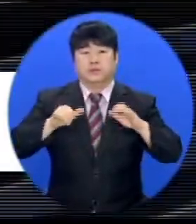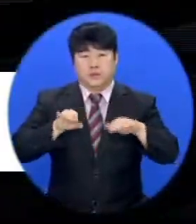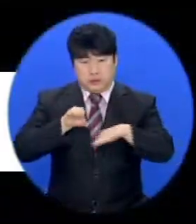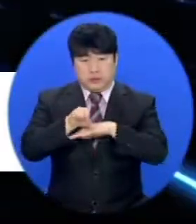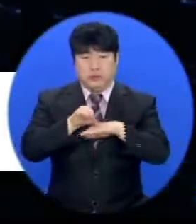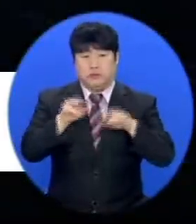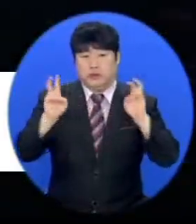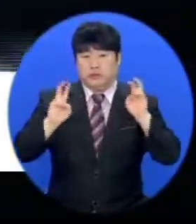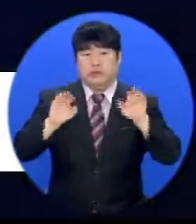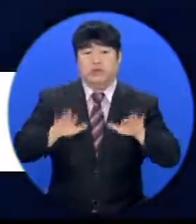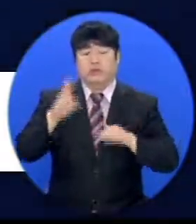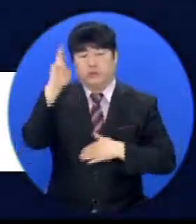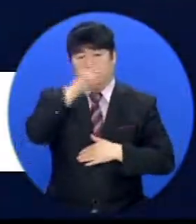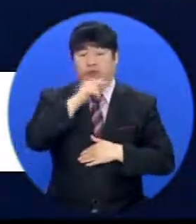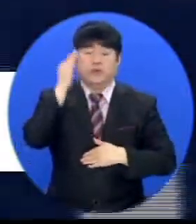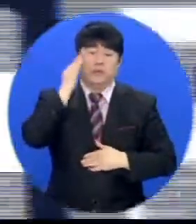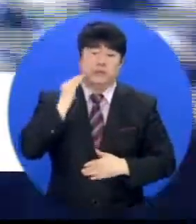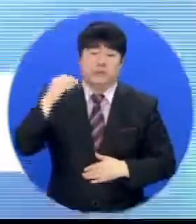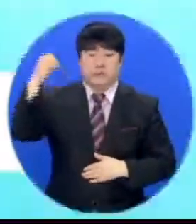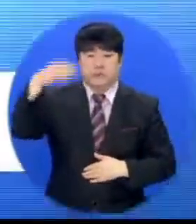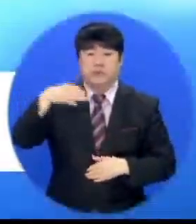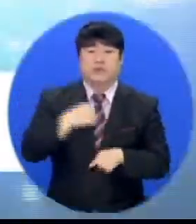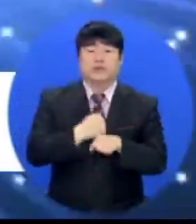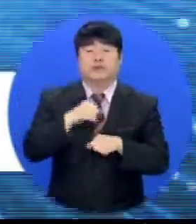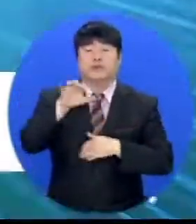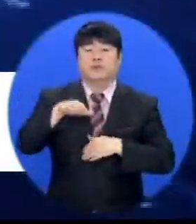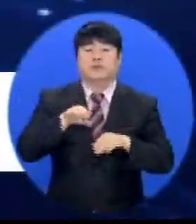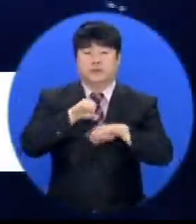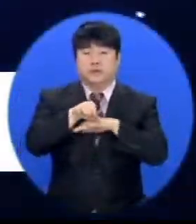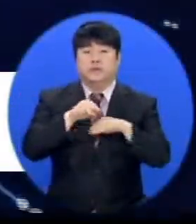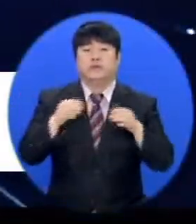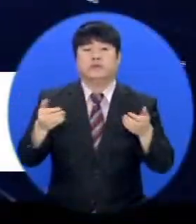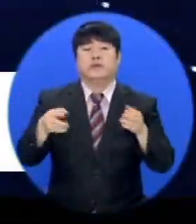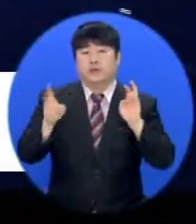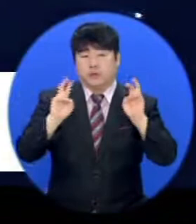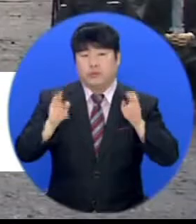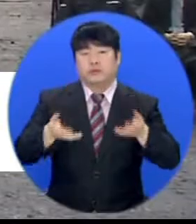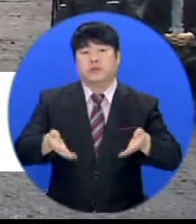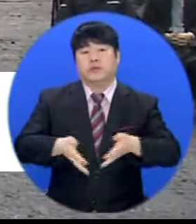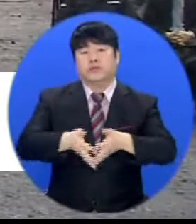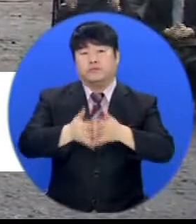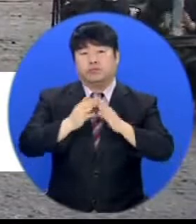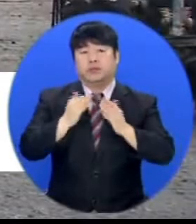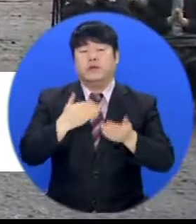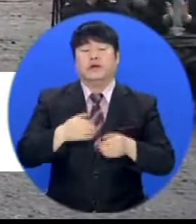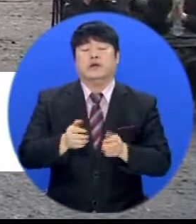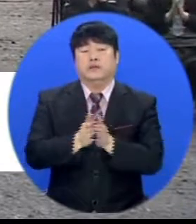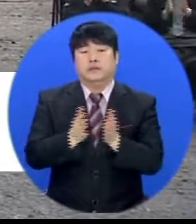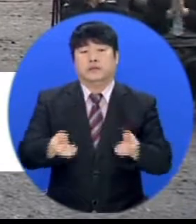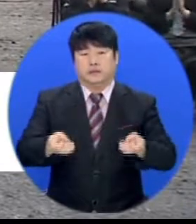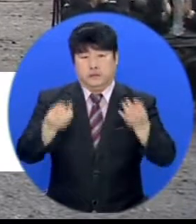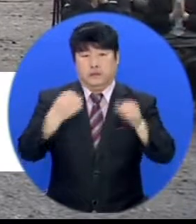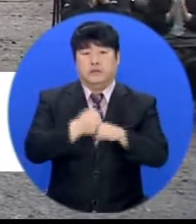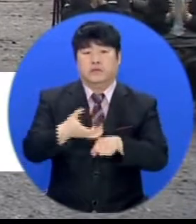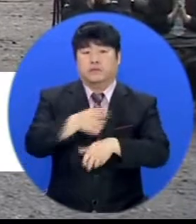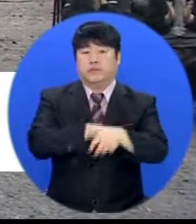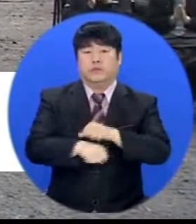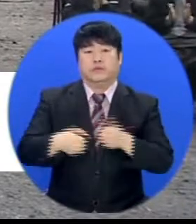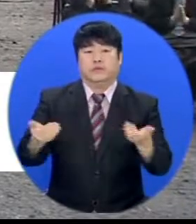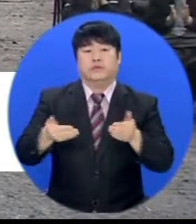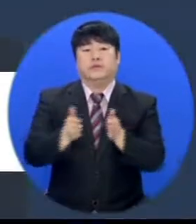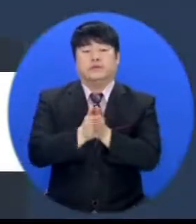모터스는 오늘 오전 빛그린 산단에서 자동차 공장 착공을 알리는 기공식을 갖고 본격적인 공사에